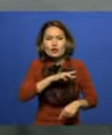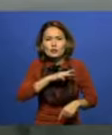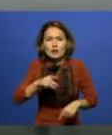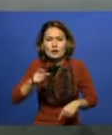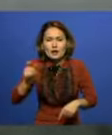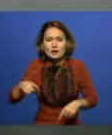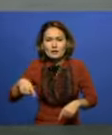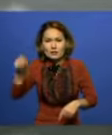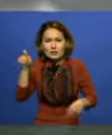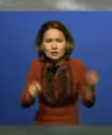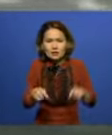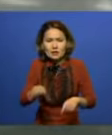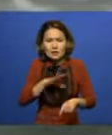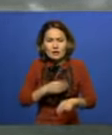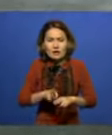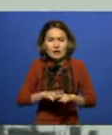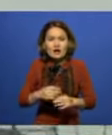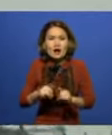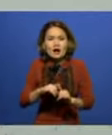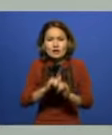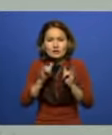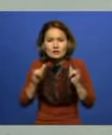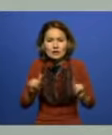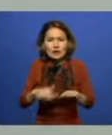асты. Соғыс бітпей ақтабан шұбырындыға